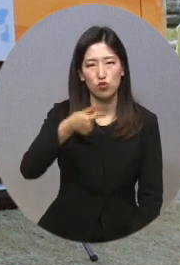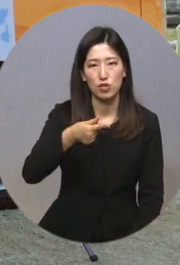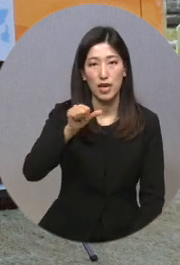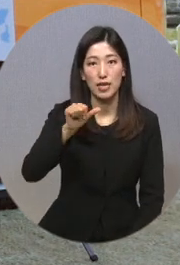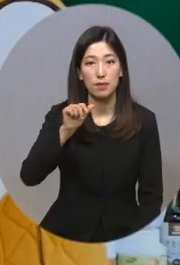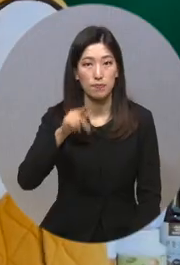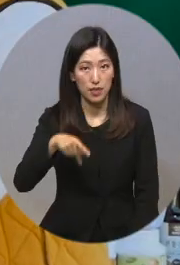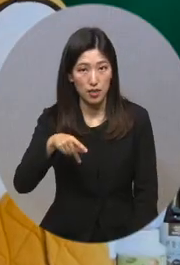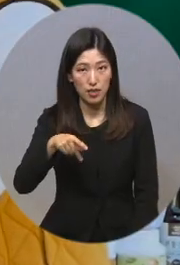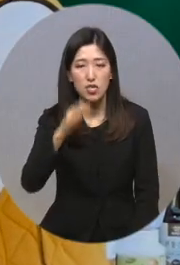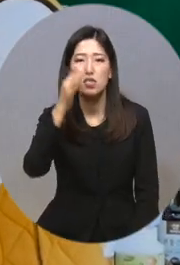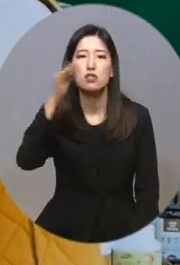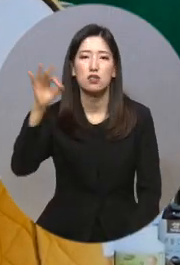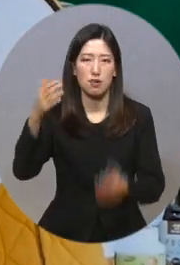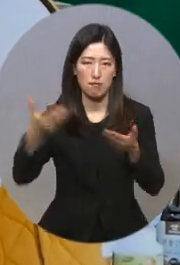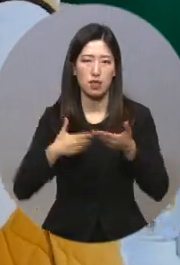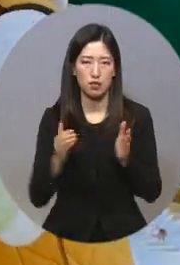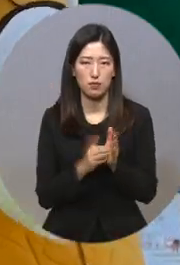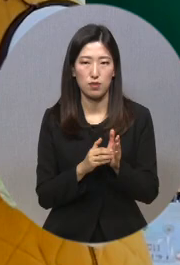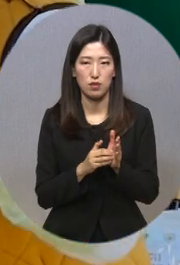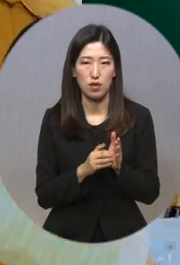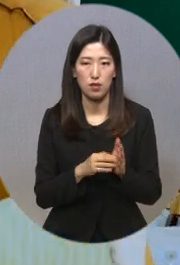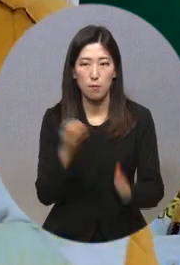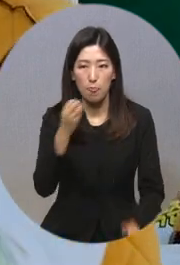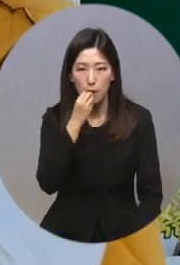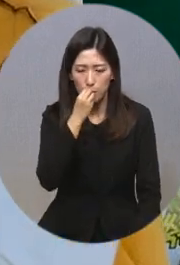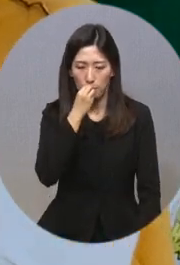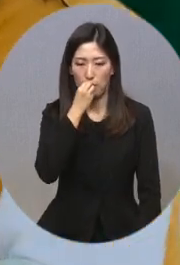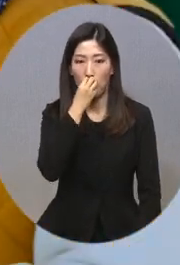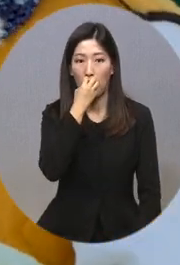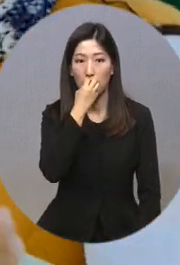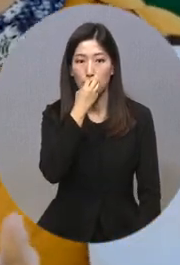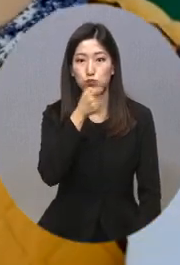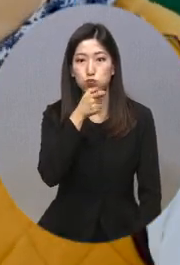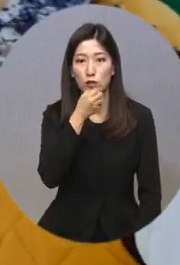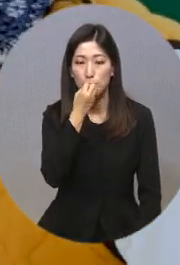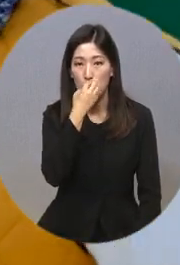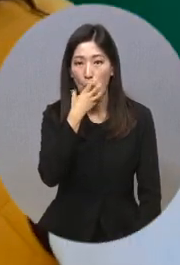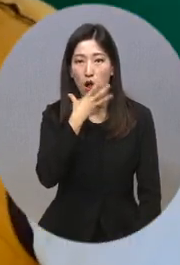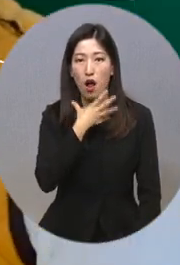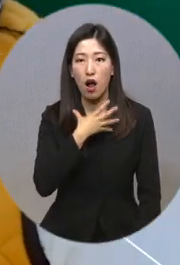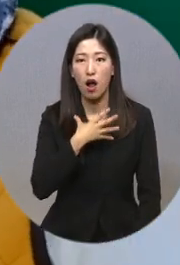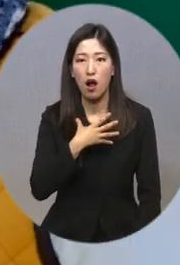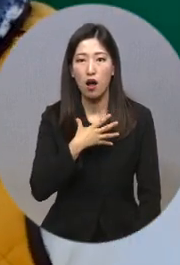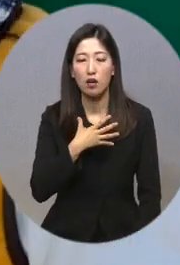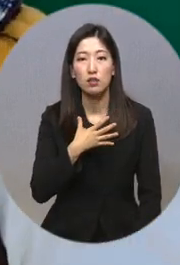먹고 드셔도 됩니다. 아, 이게? 오! 집 터지는 소리.